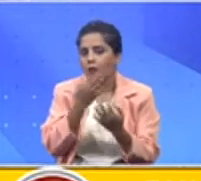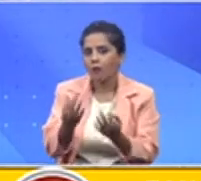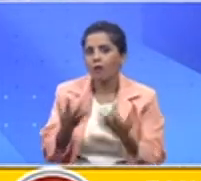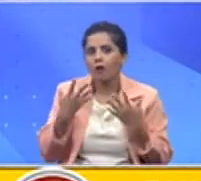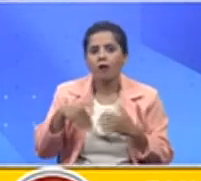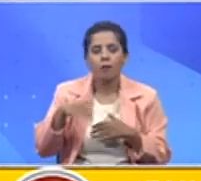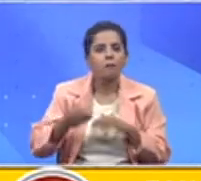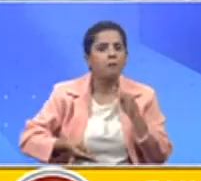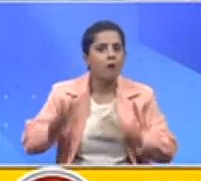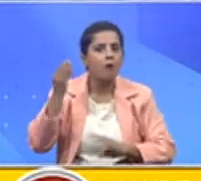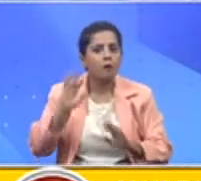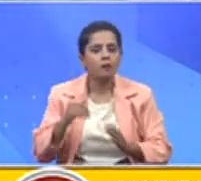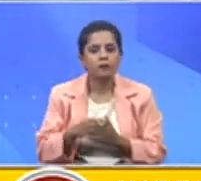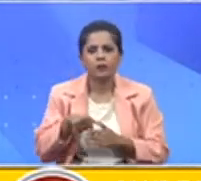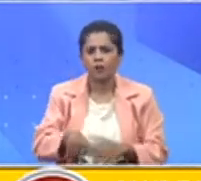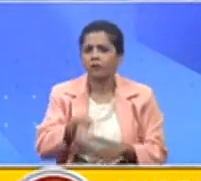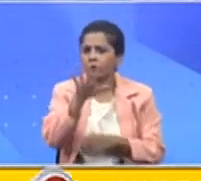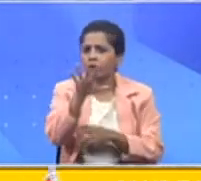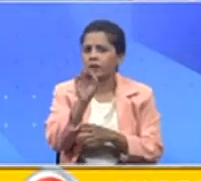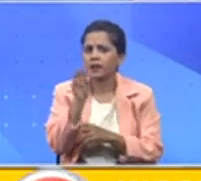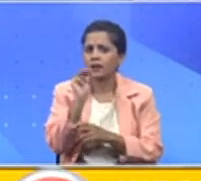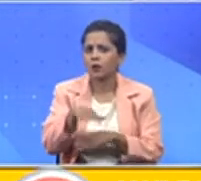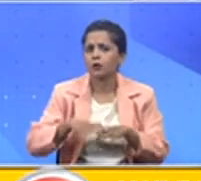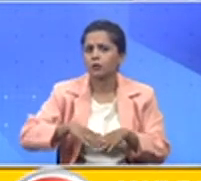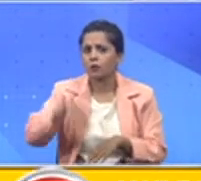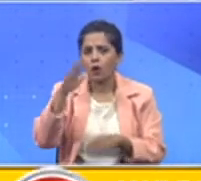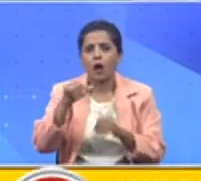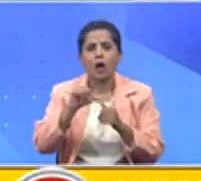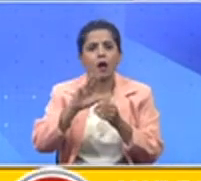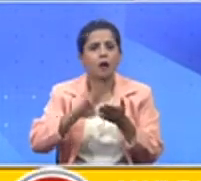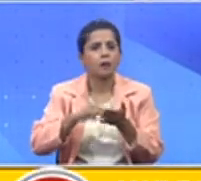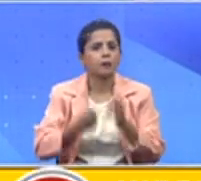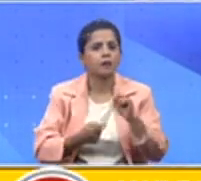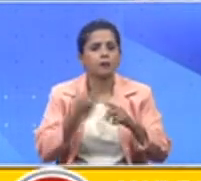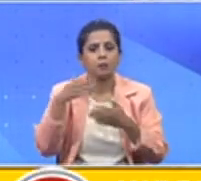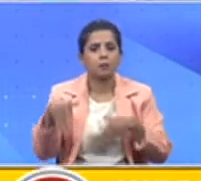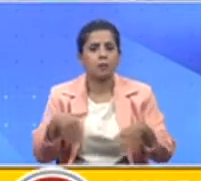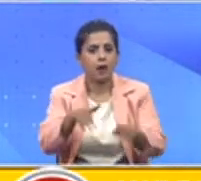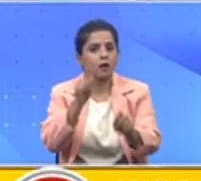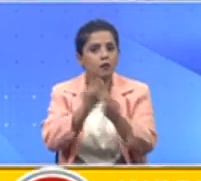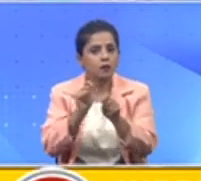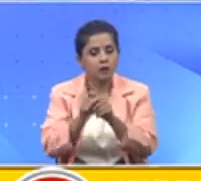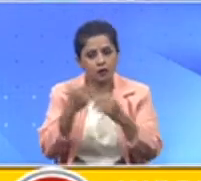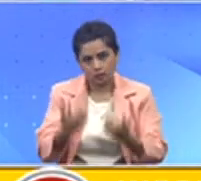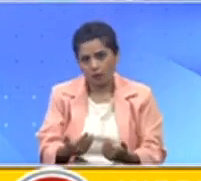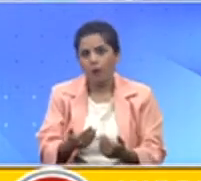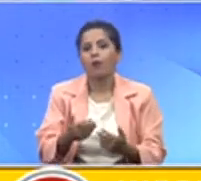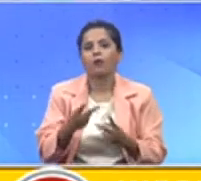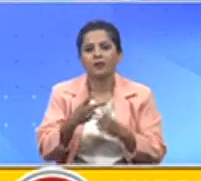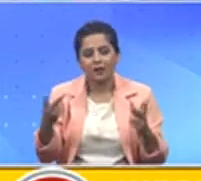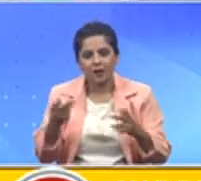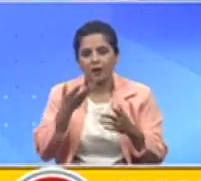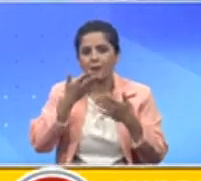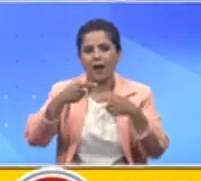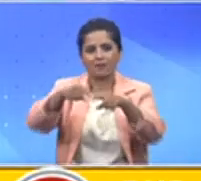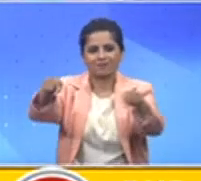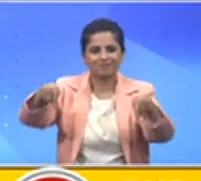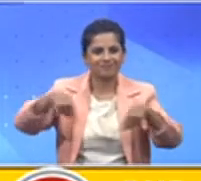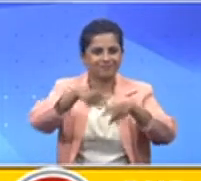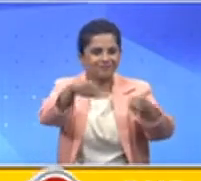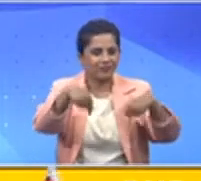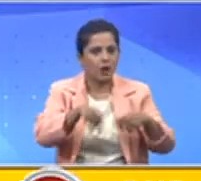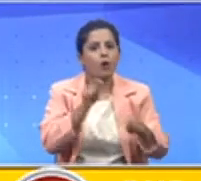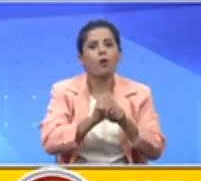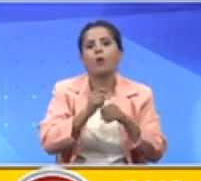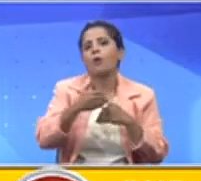अभी पचास हजार से जादा अमरुत सरववरों को बनाने का काम चल भी रहा है हमारे